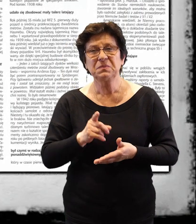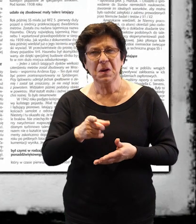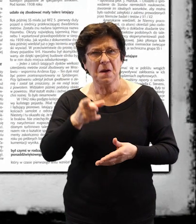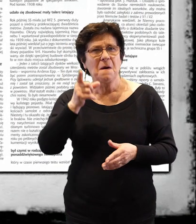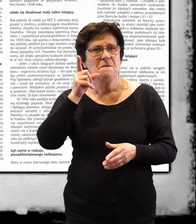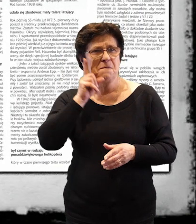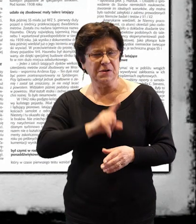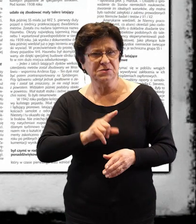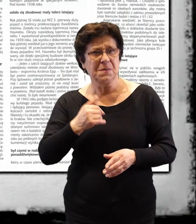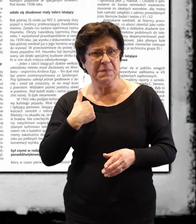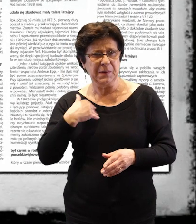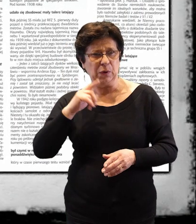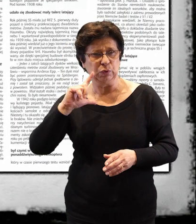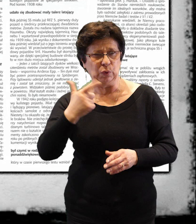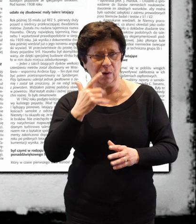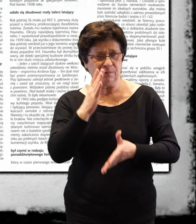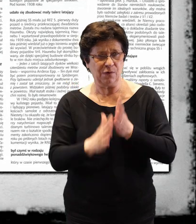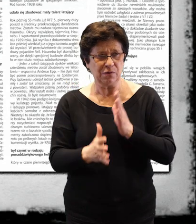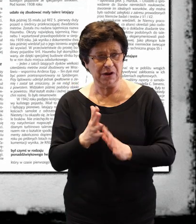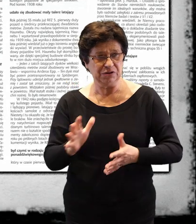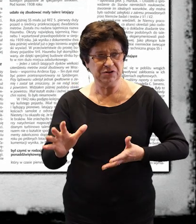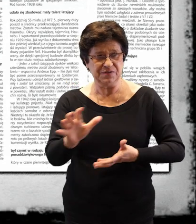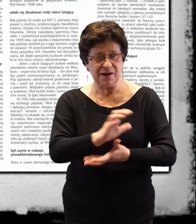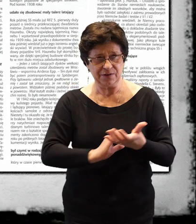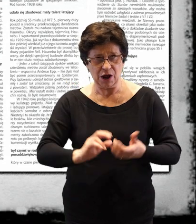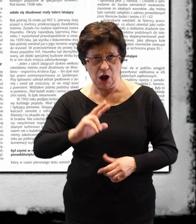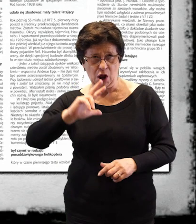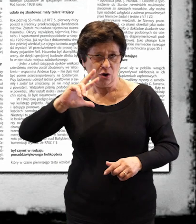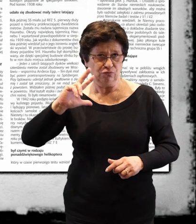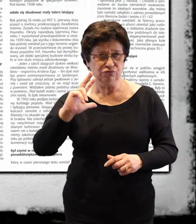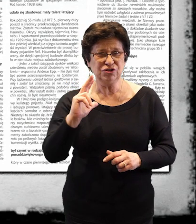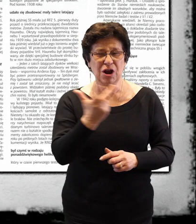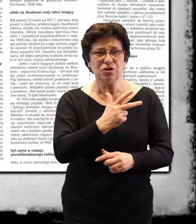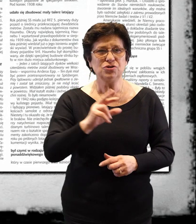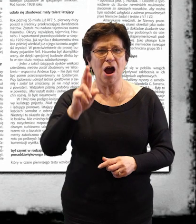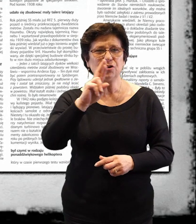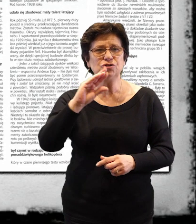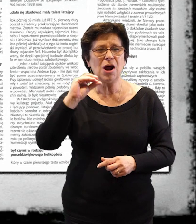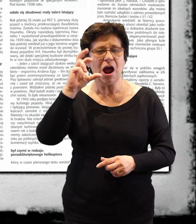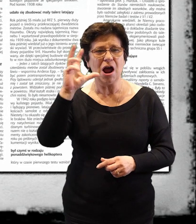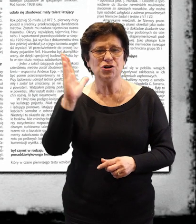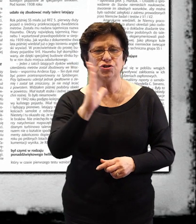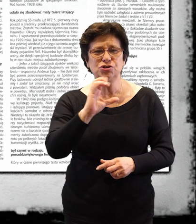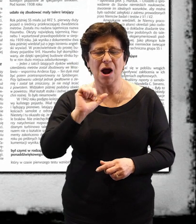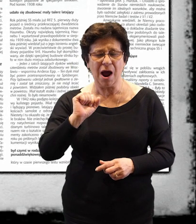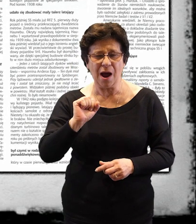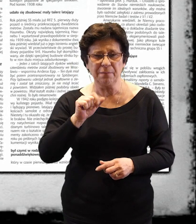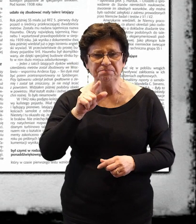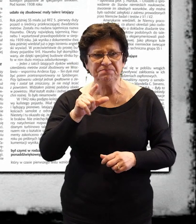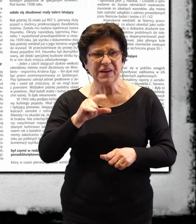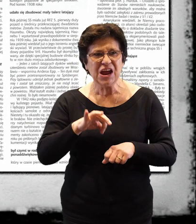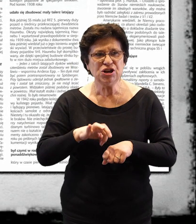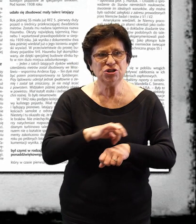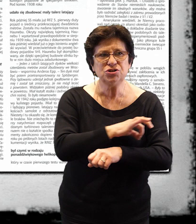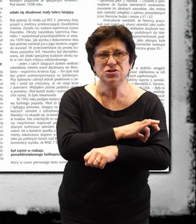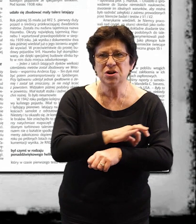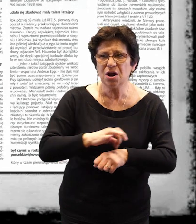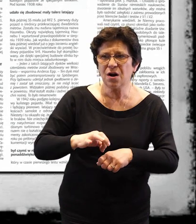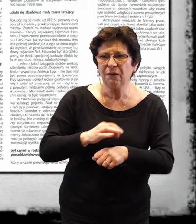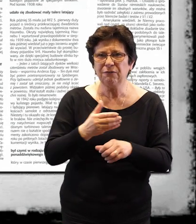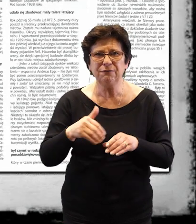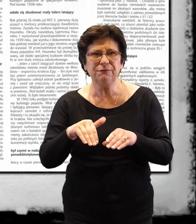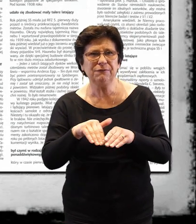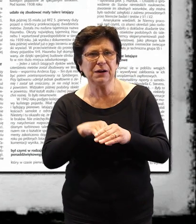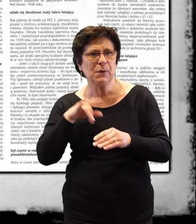właśnie w trakcie II wojny światowej w III Rzeszy różni konstruktorzy, różne